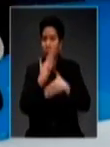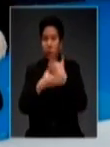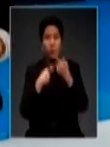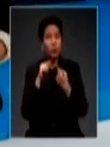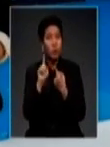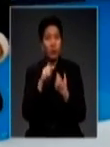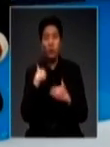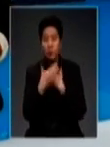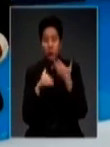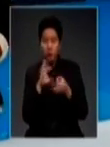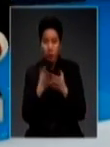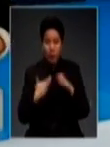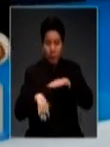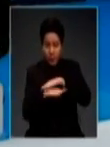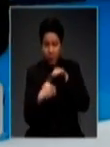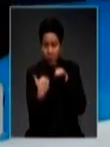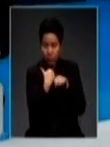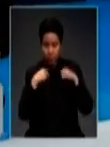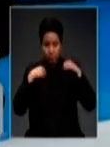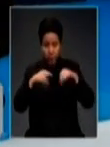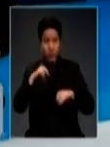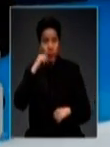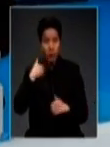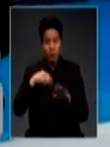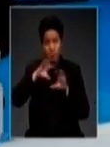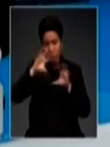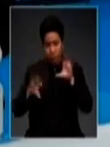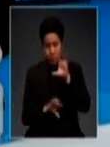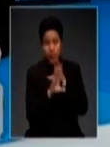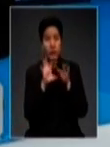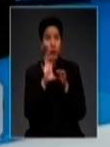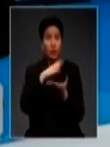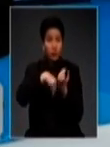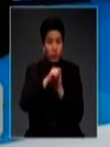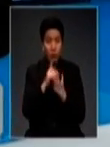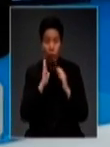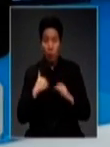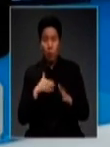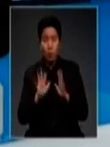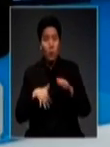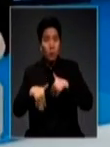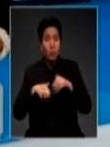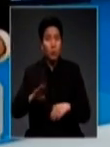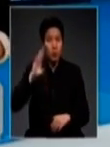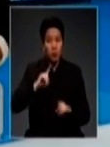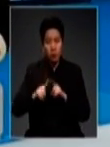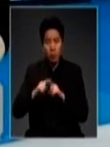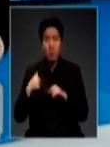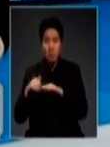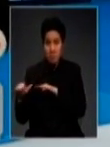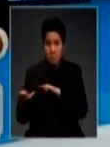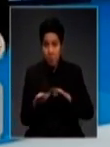รื่องของการพัฒนาโครงสร้างพื้นฐานการสร้างระบบนิเวศทางด้านเศรษฐกิจรวมไปถึงความตื่นตัวของผู้ประกอบการที่จะช่วยกัน